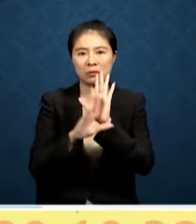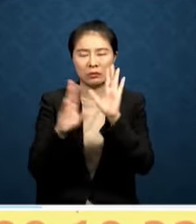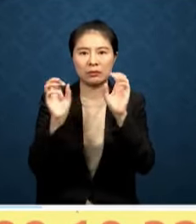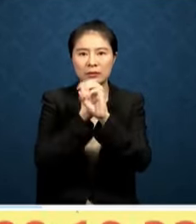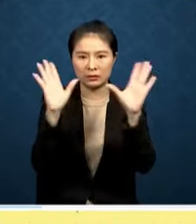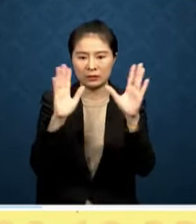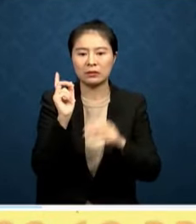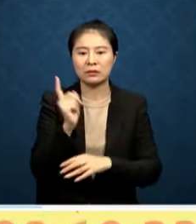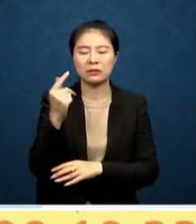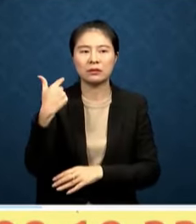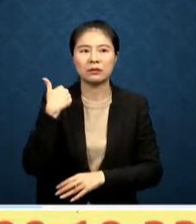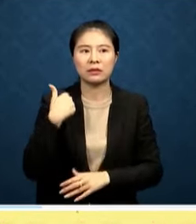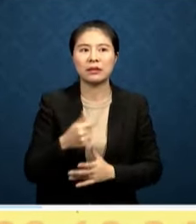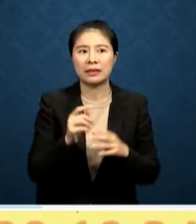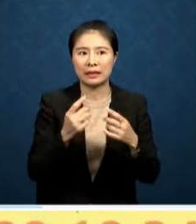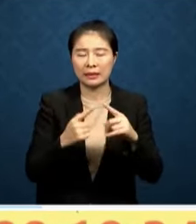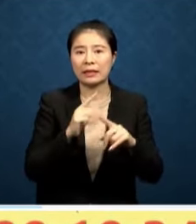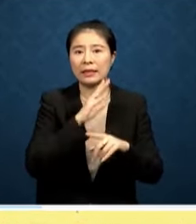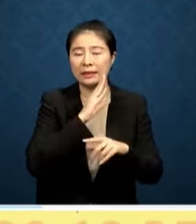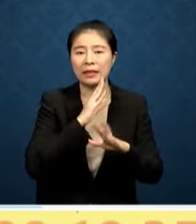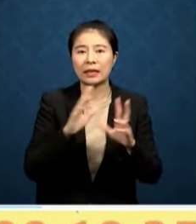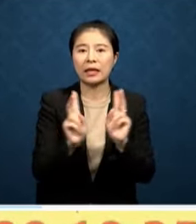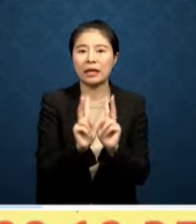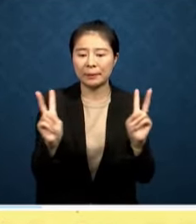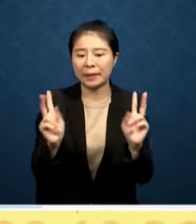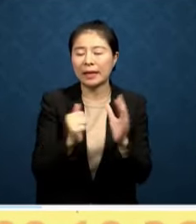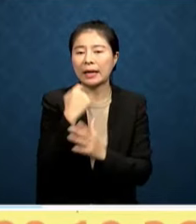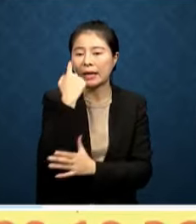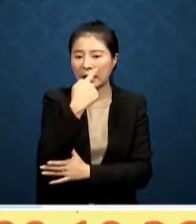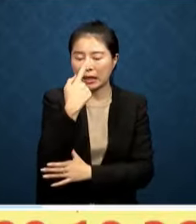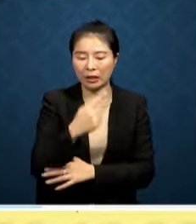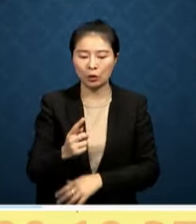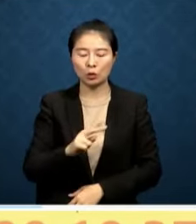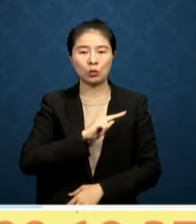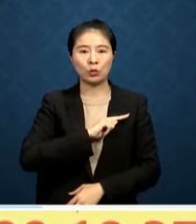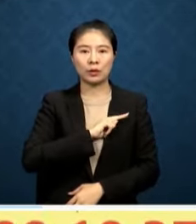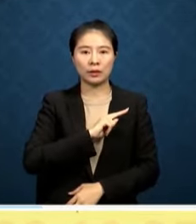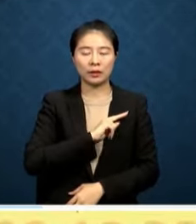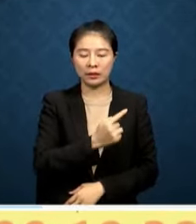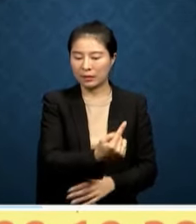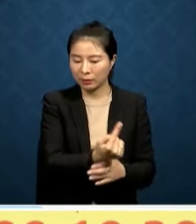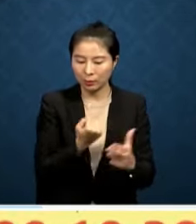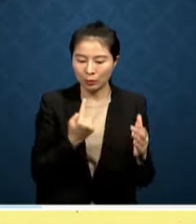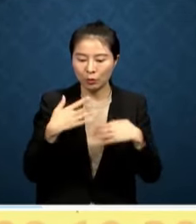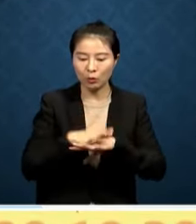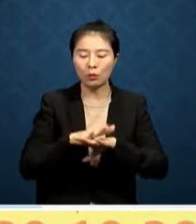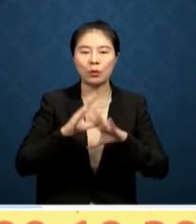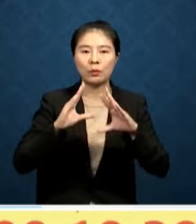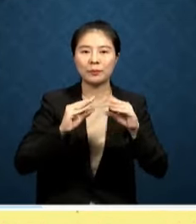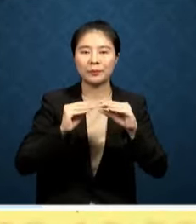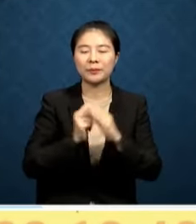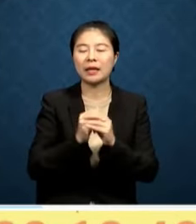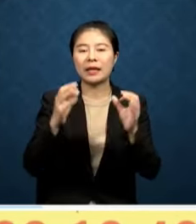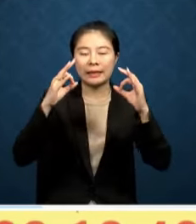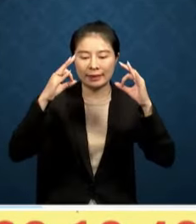นแต่ถ้าหากว่ากรรมการที่ไม่มีต้นสังกัดแล้วนั่นก็คือเป็นอิสระส